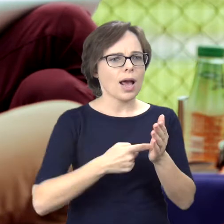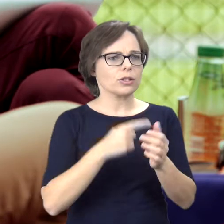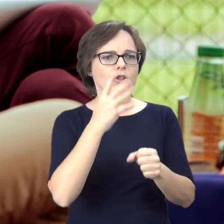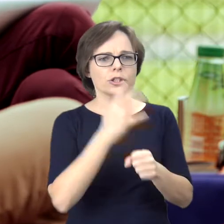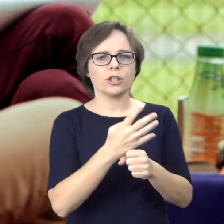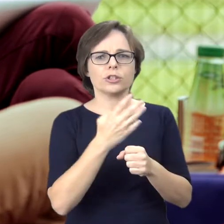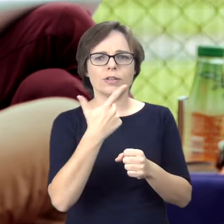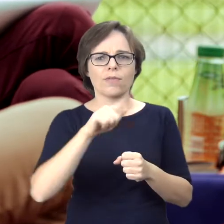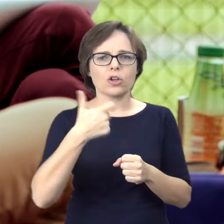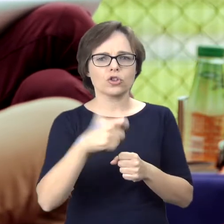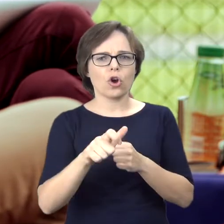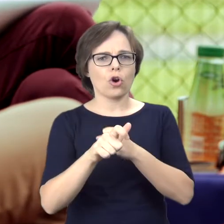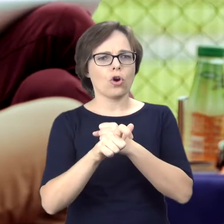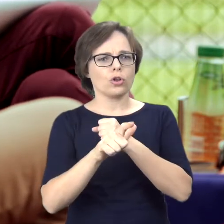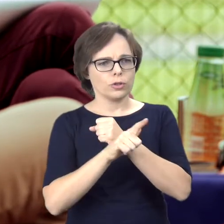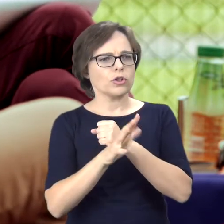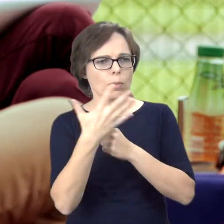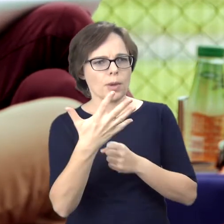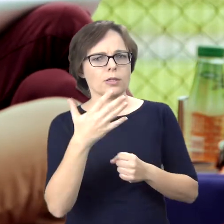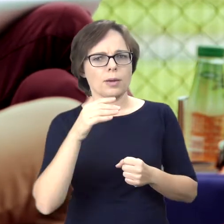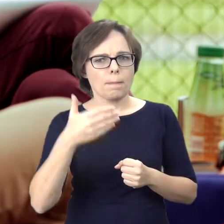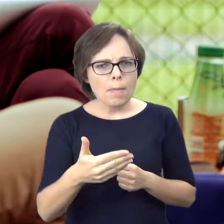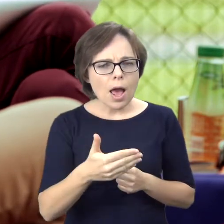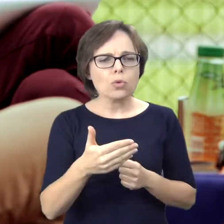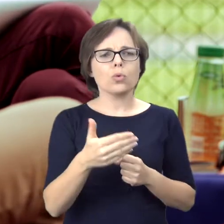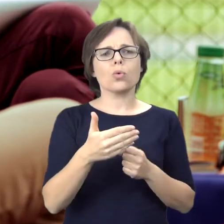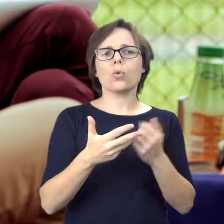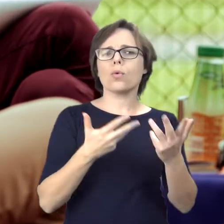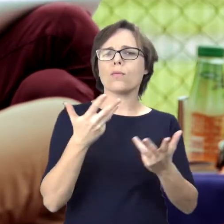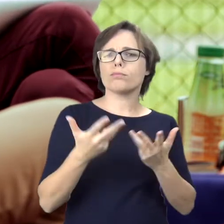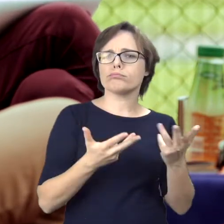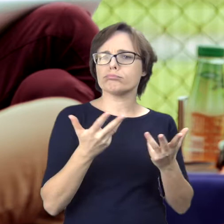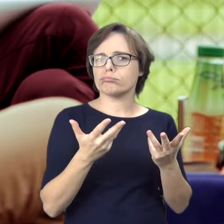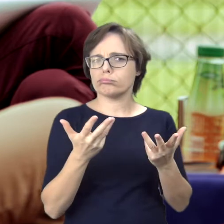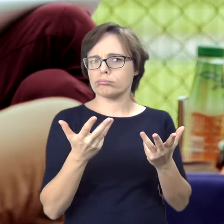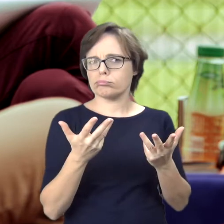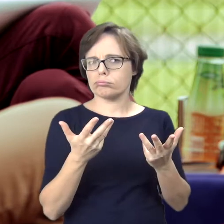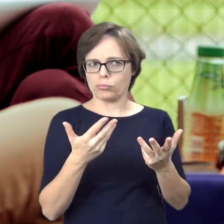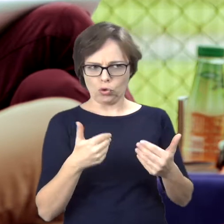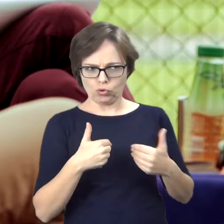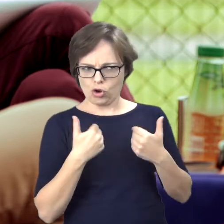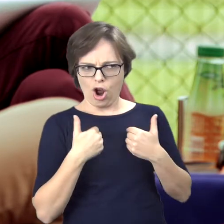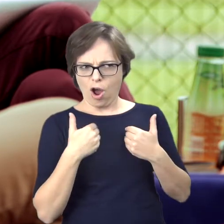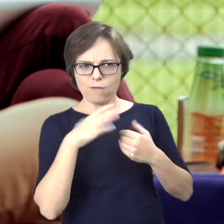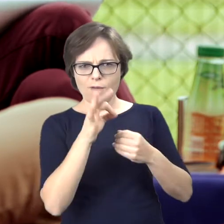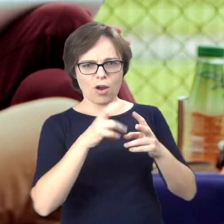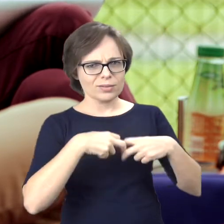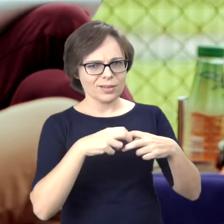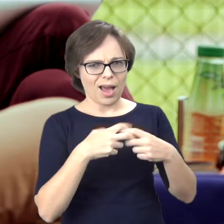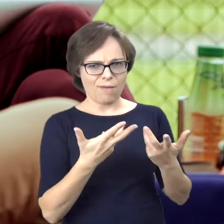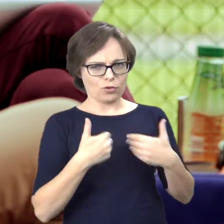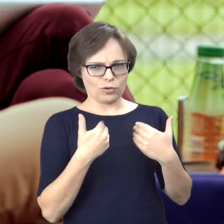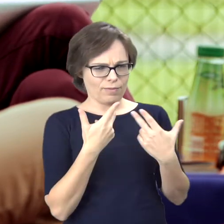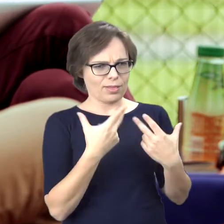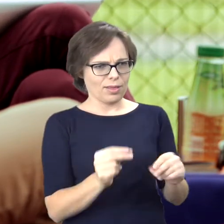42,195 metra, tak, 42 km 195 metrów. To nie jest zdrowe dla stadwów. To nie jest w ogóle zdrowe jeszcze